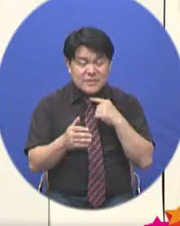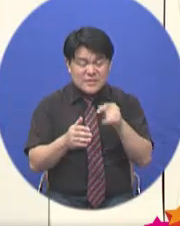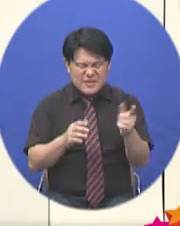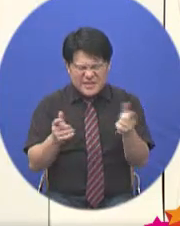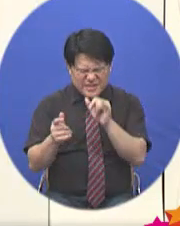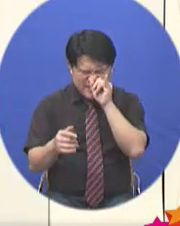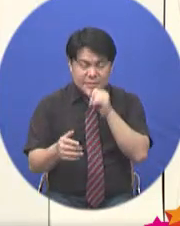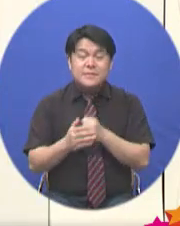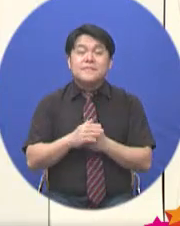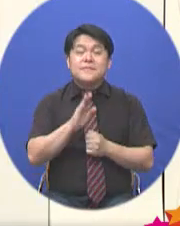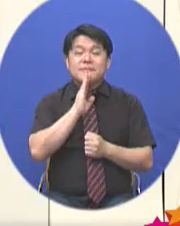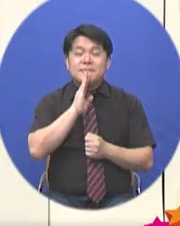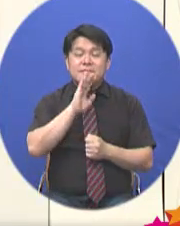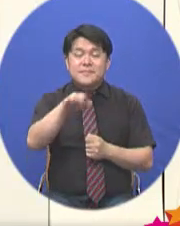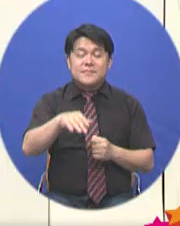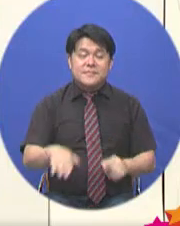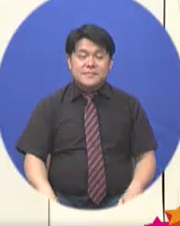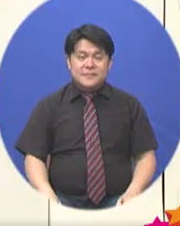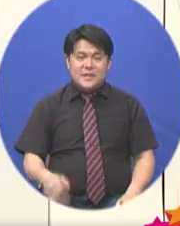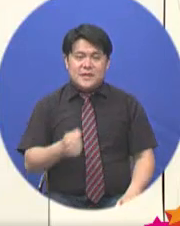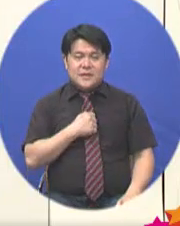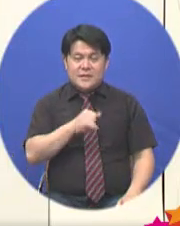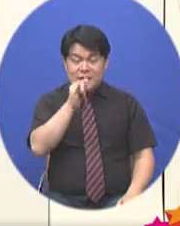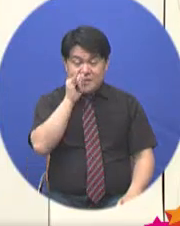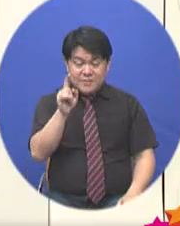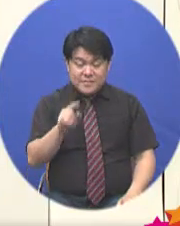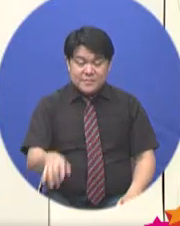게 기억나요? 답답하면